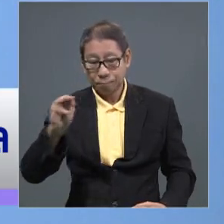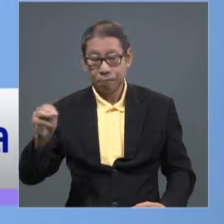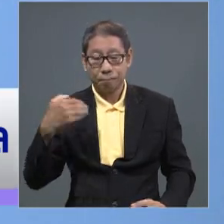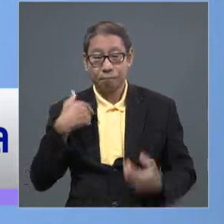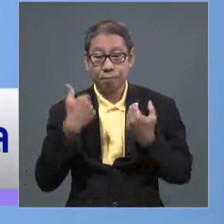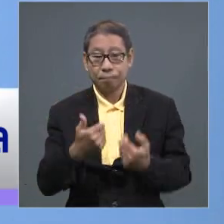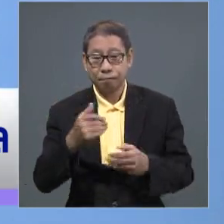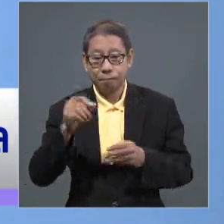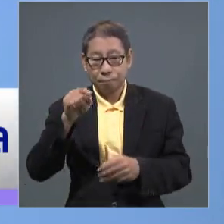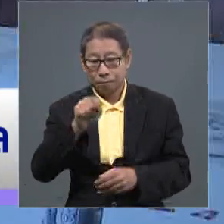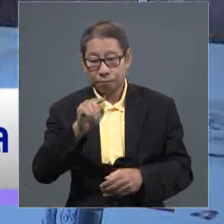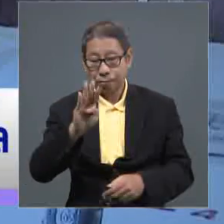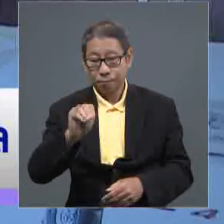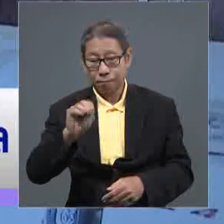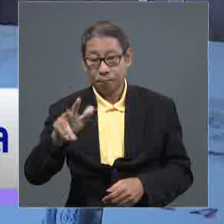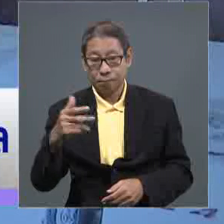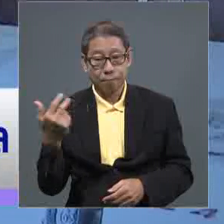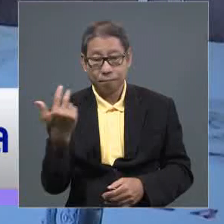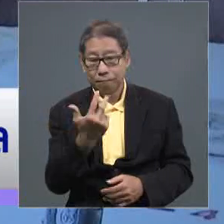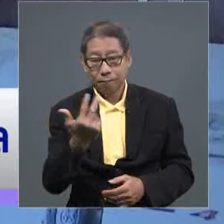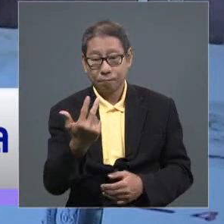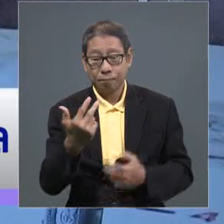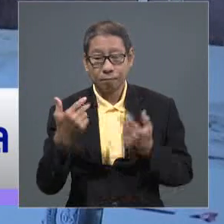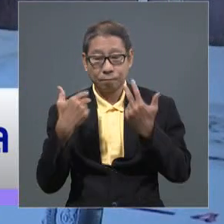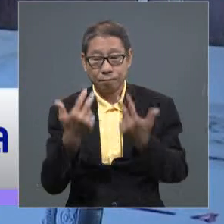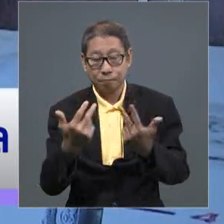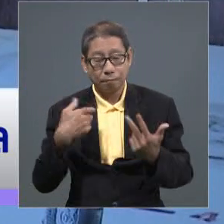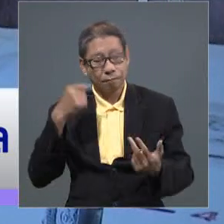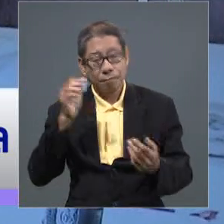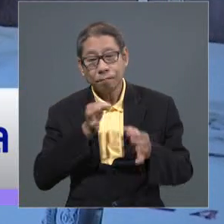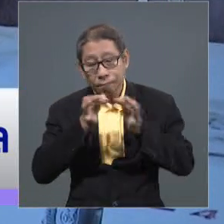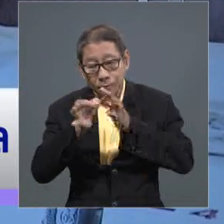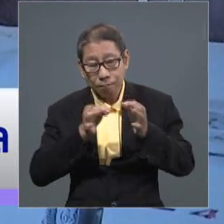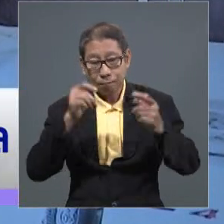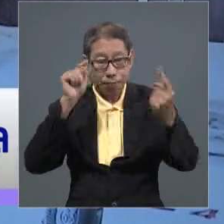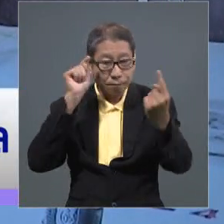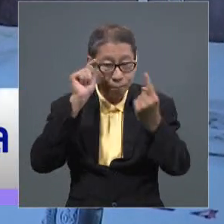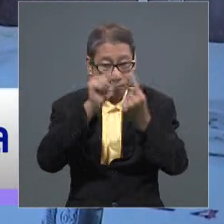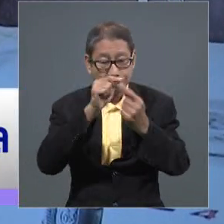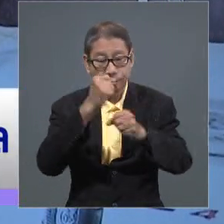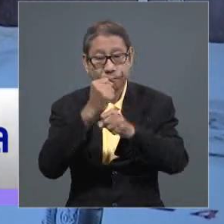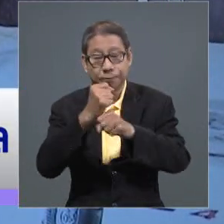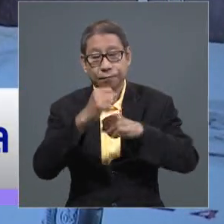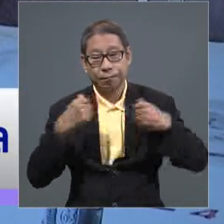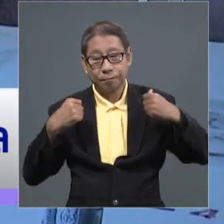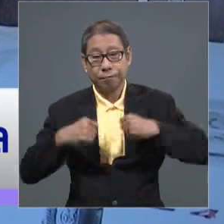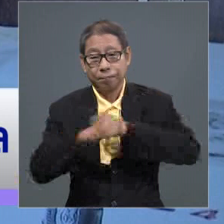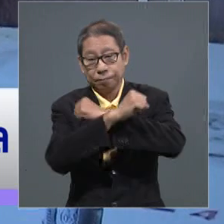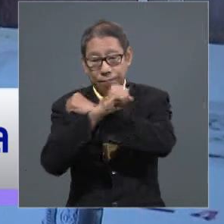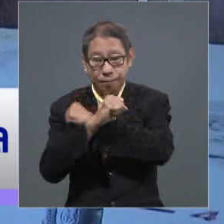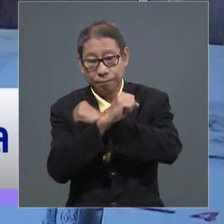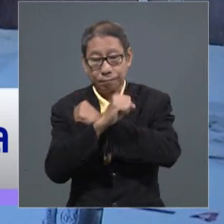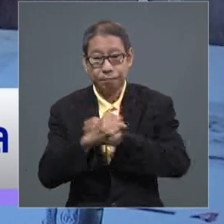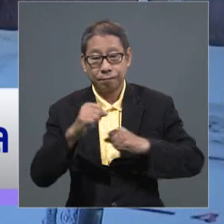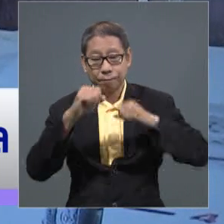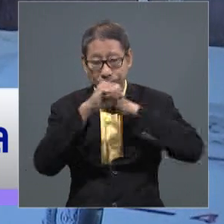และ.45 อย่างละ3ตัวค่ะแล้วก็อธิบายถึงวัตถุประสงค์เส้นใยที่ใช้ผลิตเสื้อเกราะก็ปรากฏว่าสาม